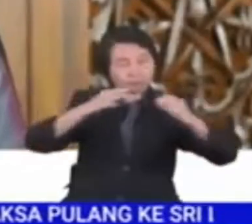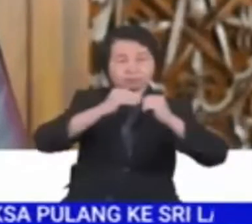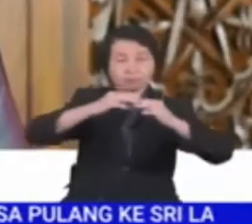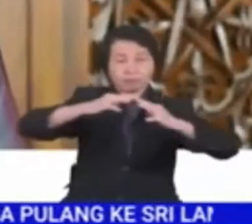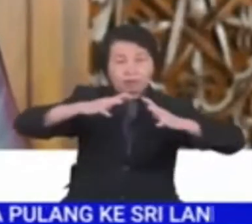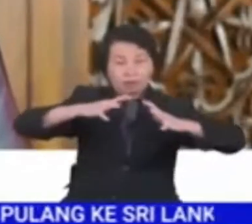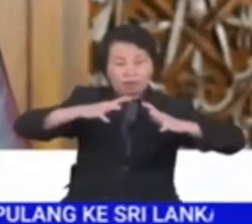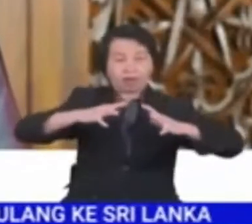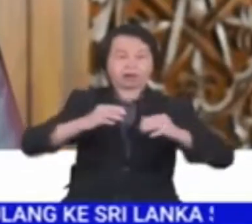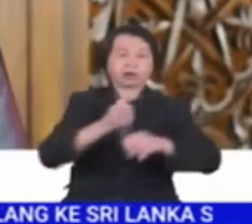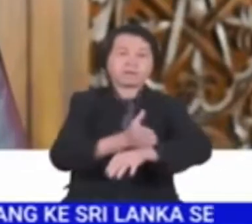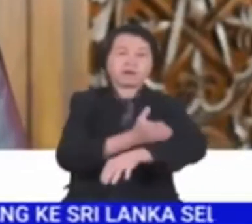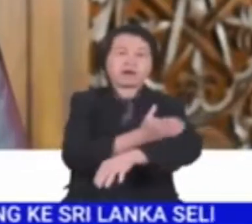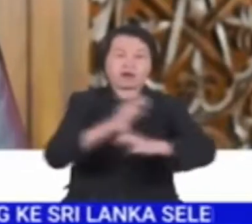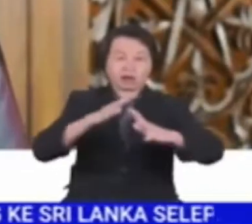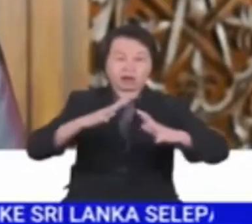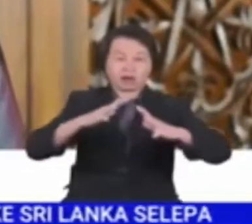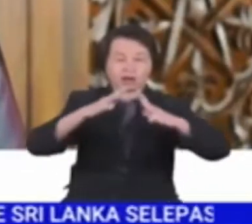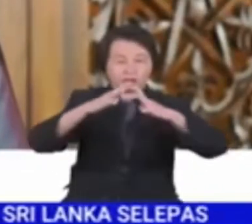untuk